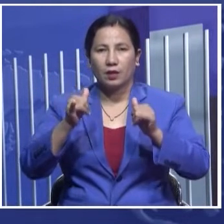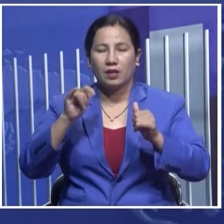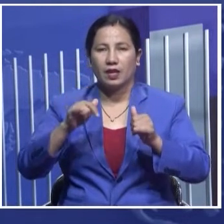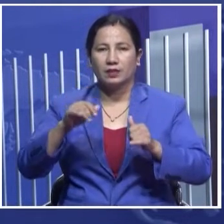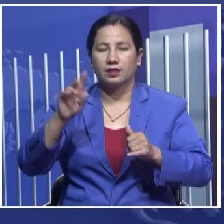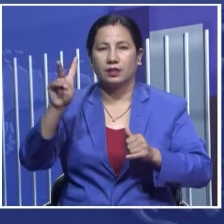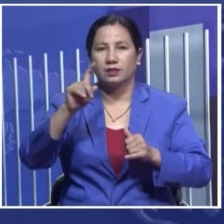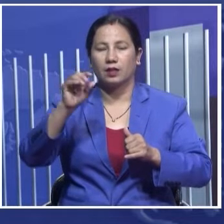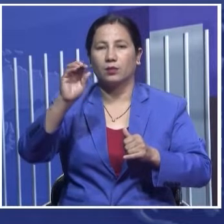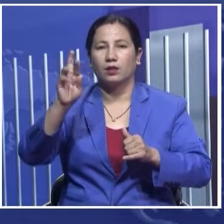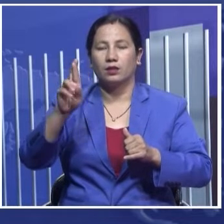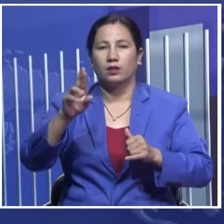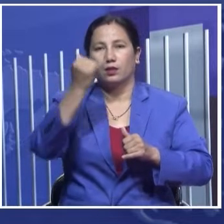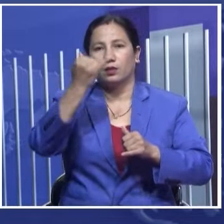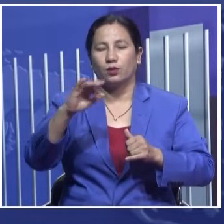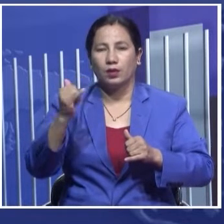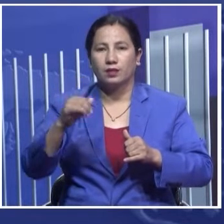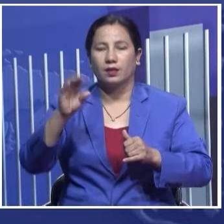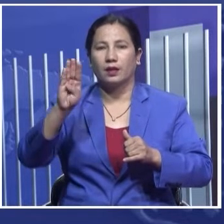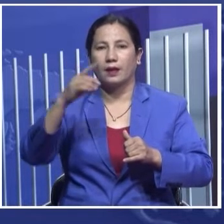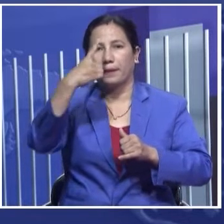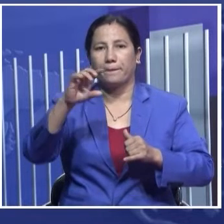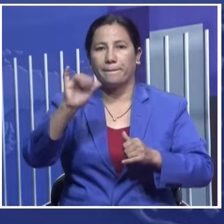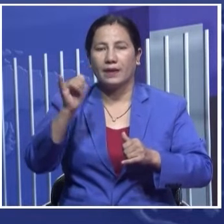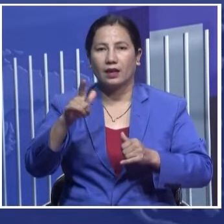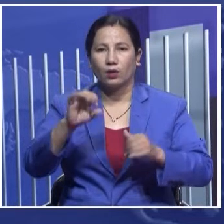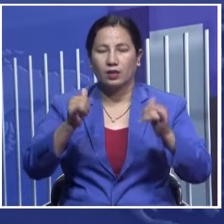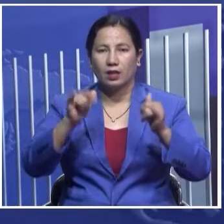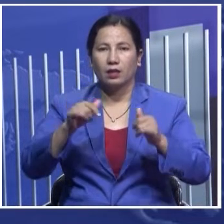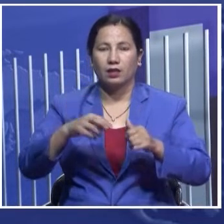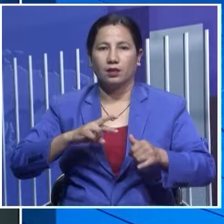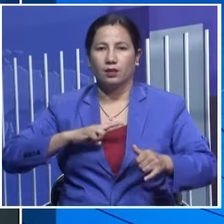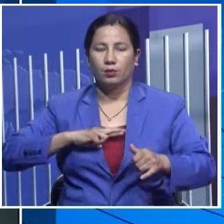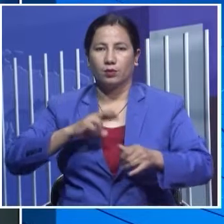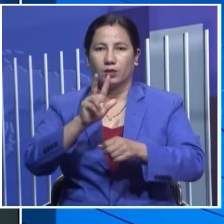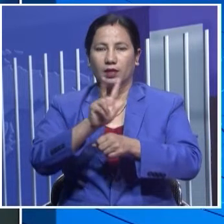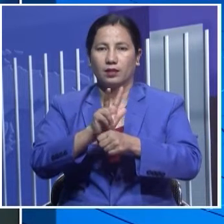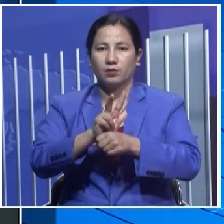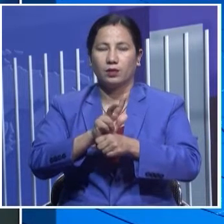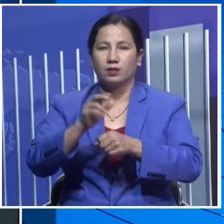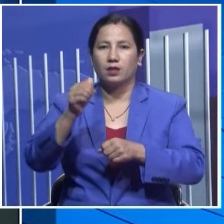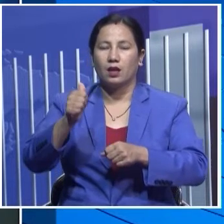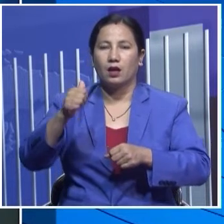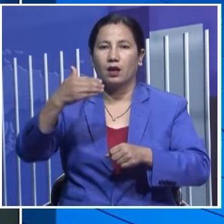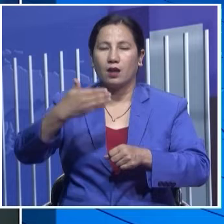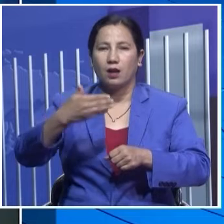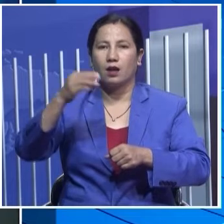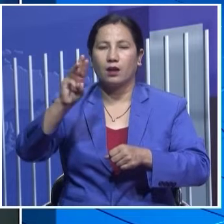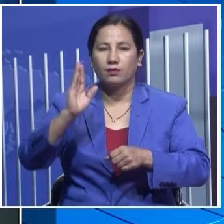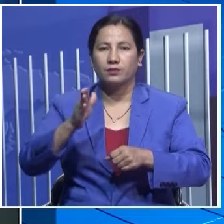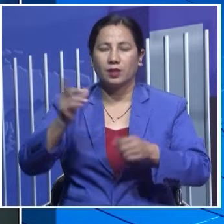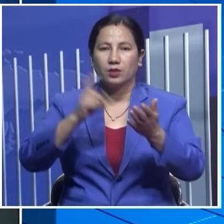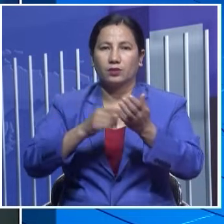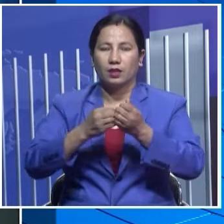राजस्थान रोयल्स र रोयल च्यालेन्जर्स बेङ्गलोर खेल्दैछन्। खेल अहिले पौने 8 बजे अहमदाबादमा सुरु हुनेछ आजको विजेता